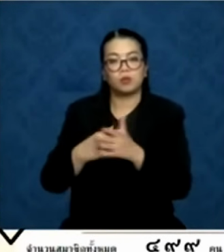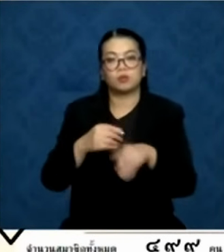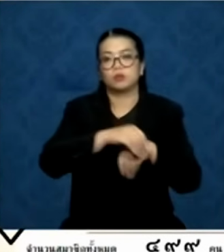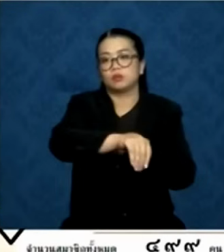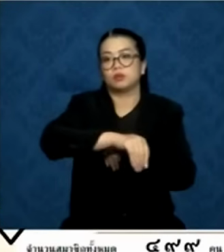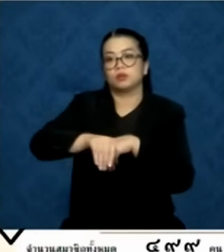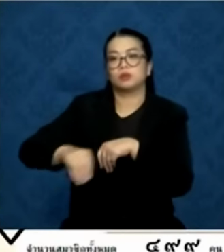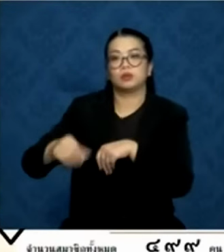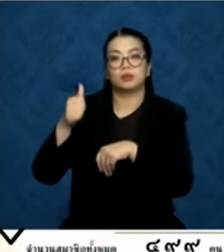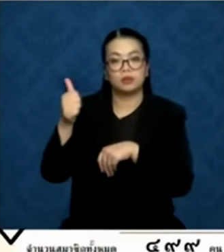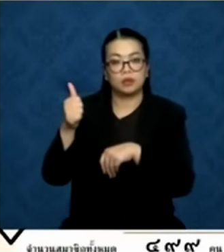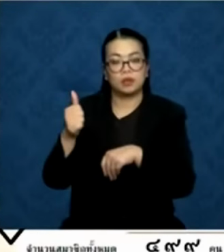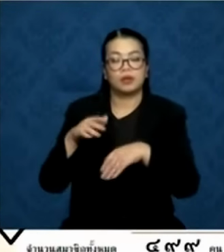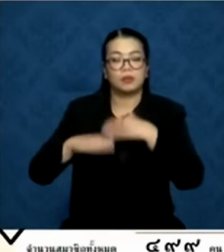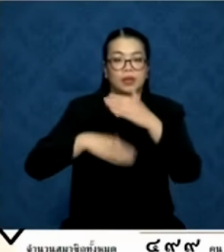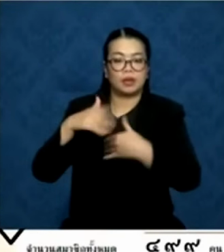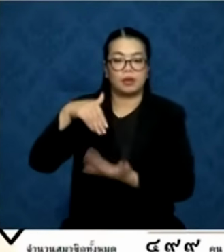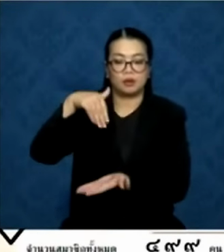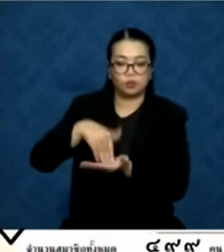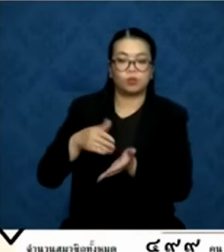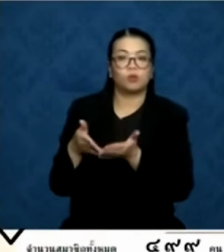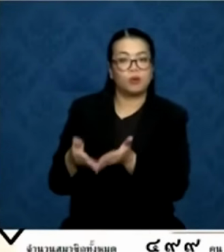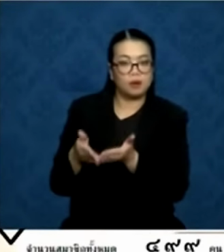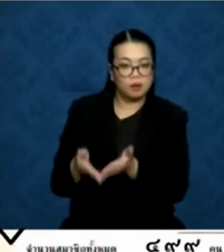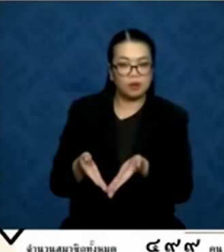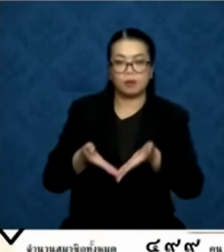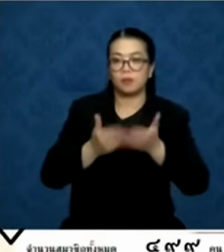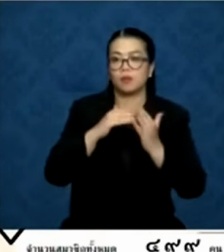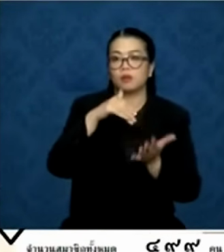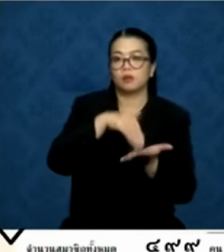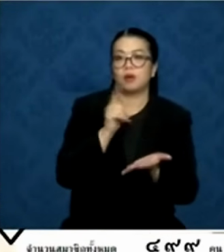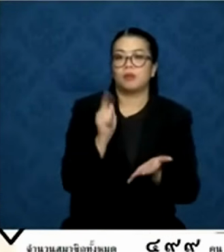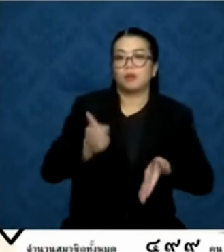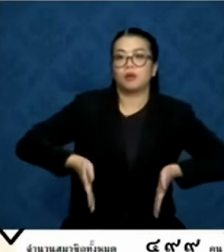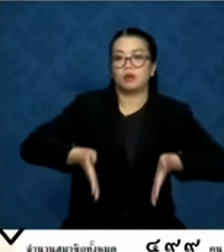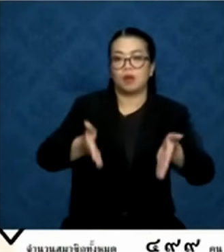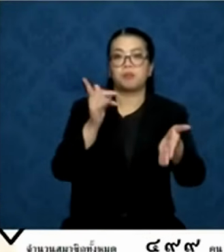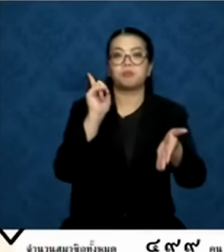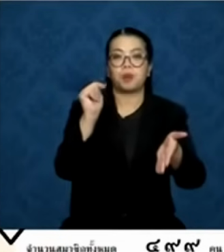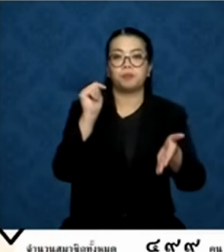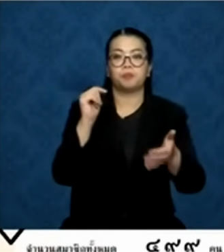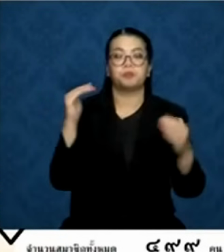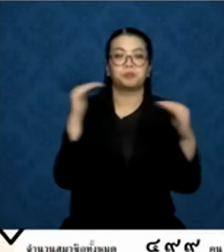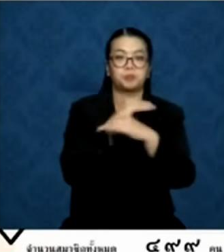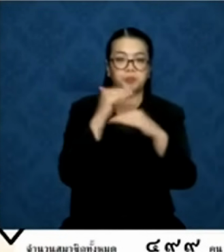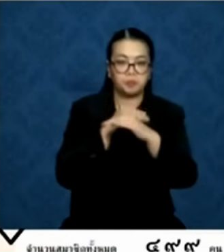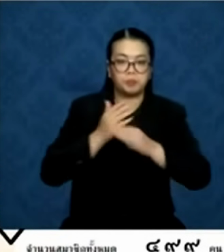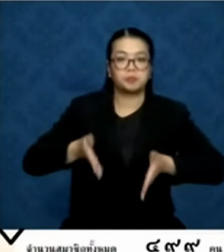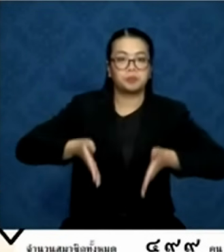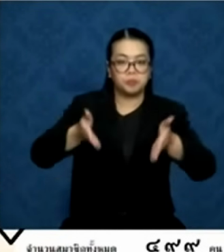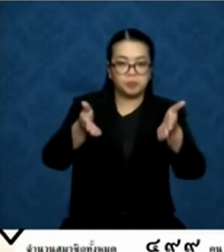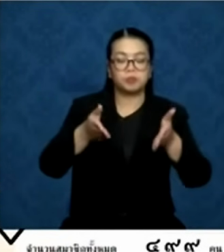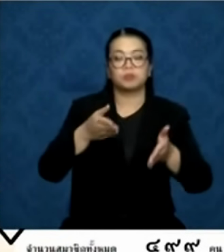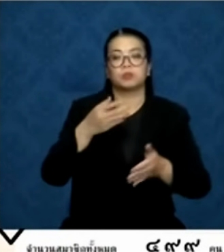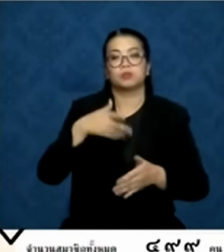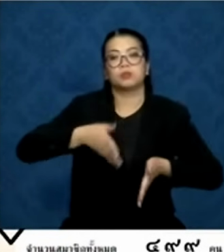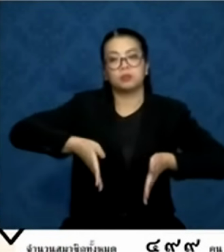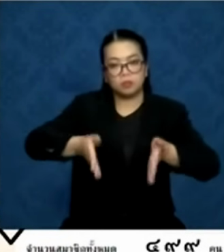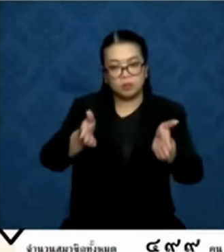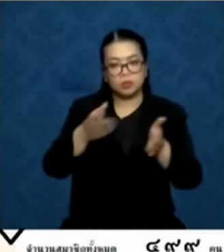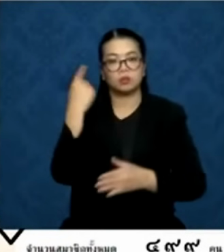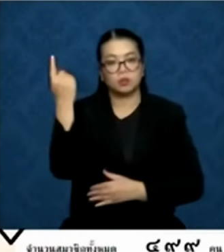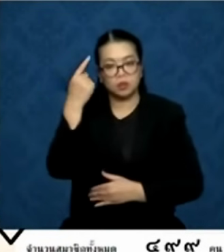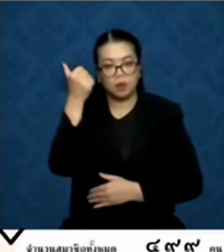โดยการพัฒนาท่าเรือและก่อสร้างทางหลวงชนบทเพื่อสนับสนุนการท่องเที่ยวระยะท